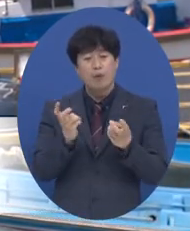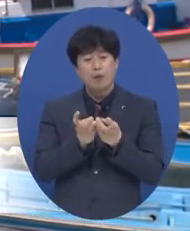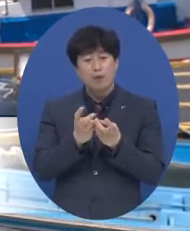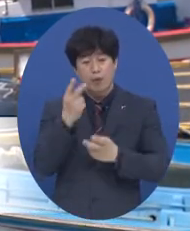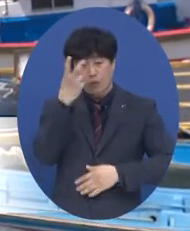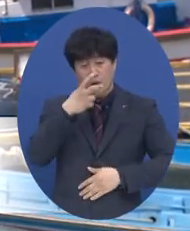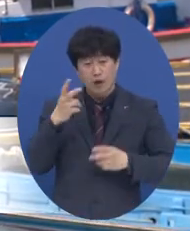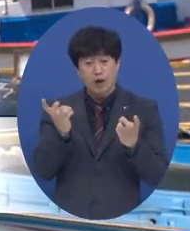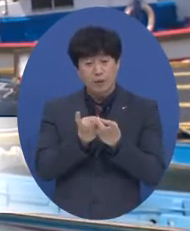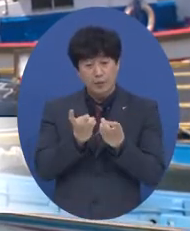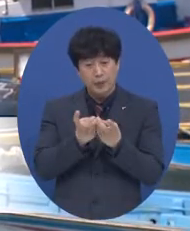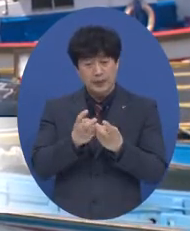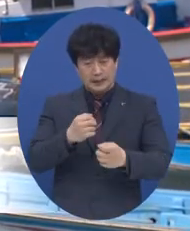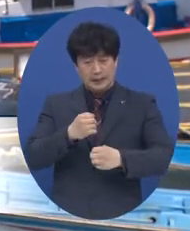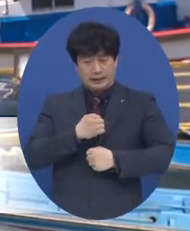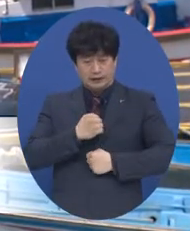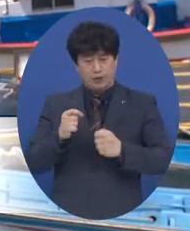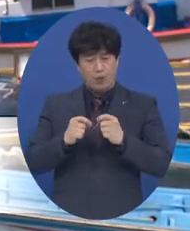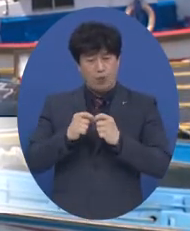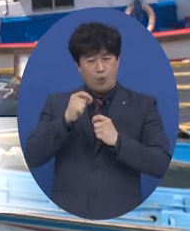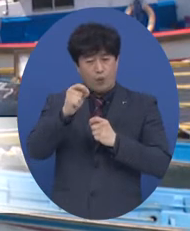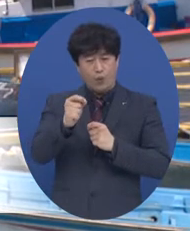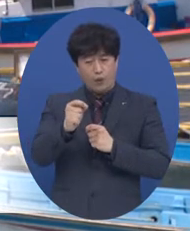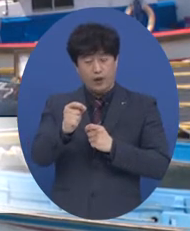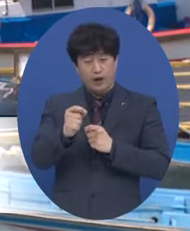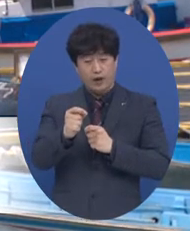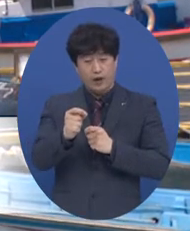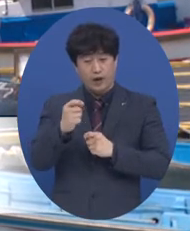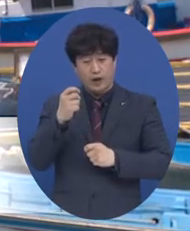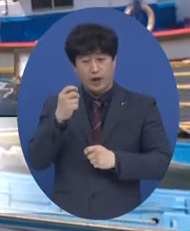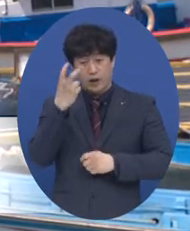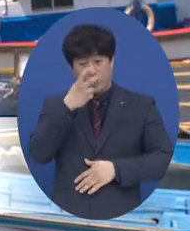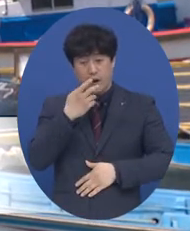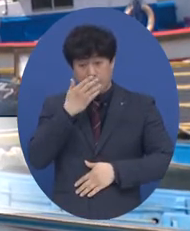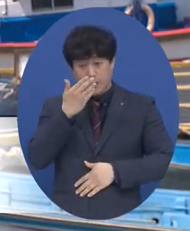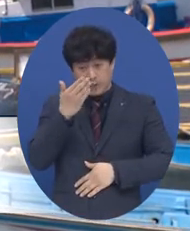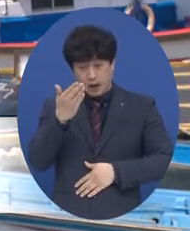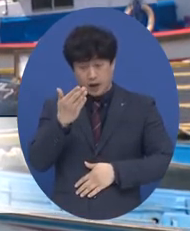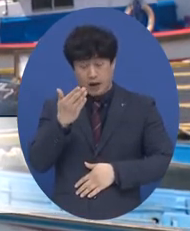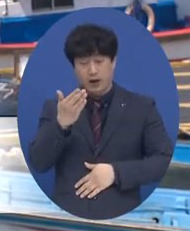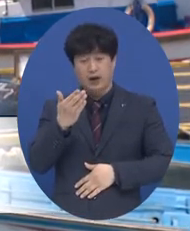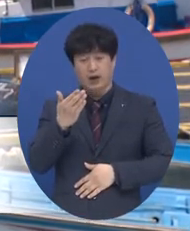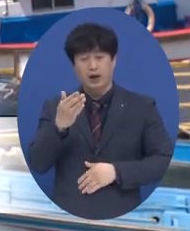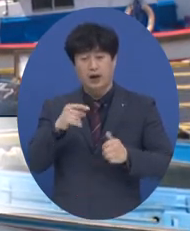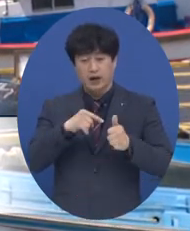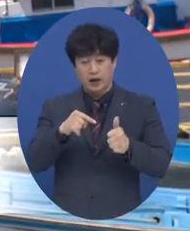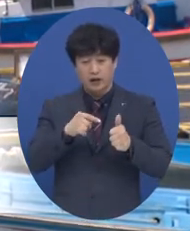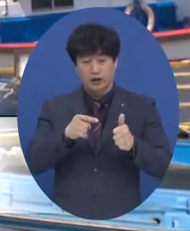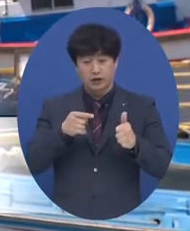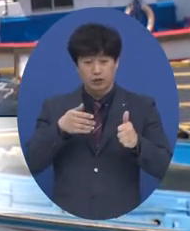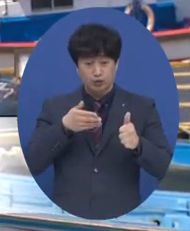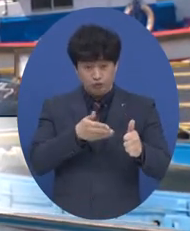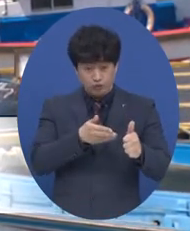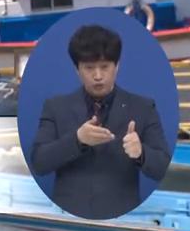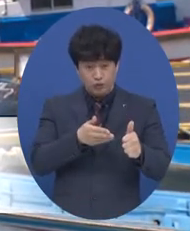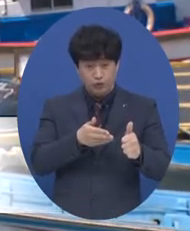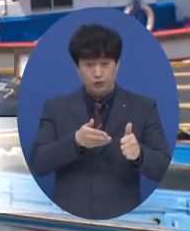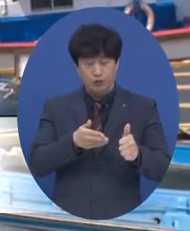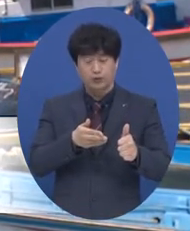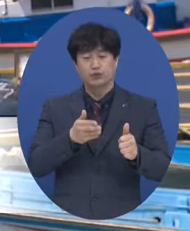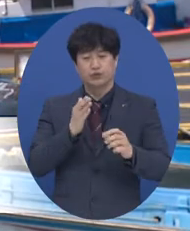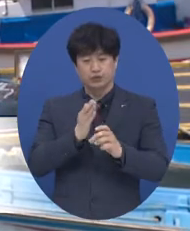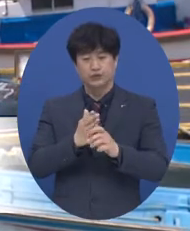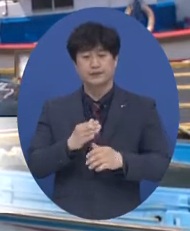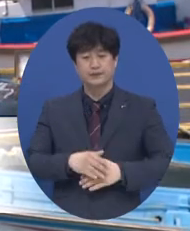해야만이 관리해야만이 안전하게 오래 유지 관리될 수 있는지 전문 엔지니어가